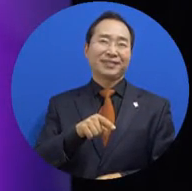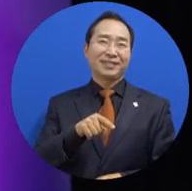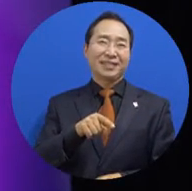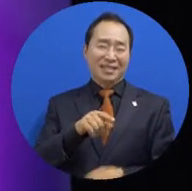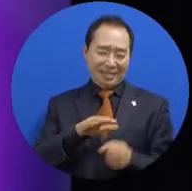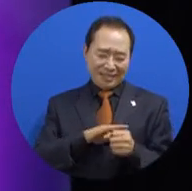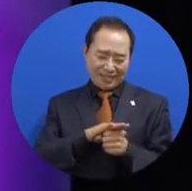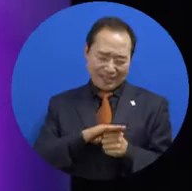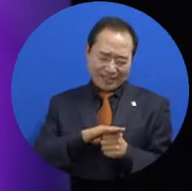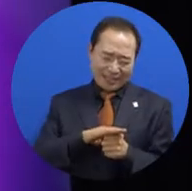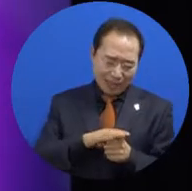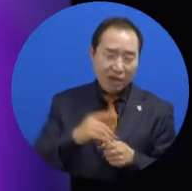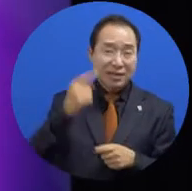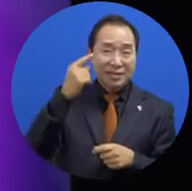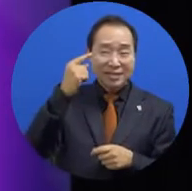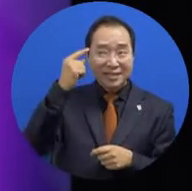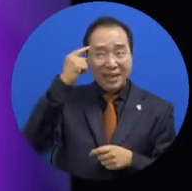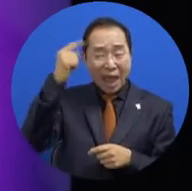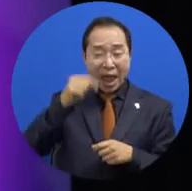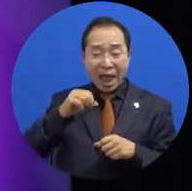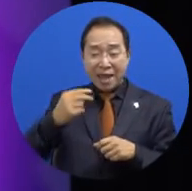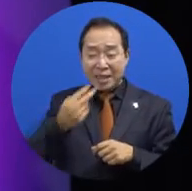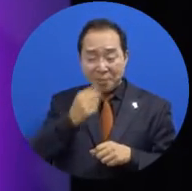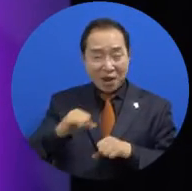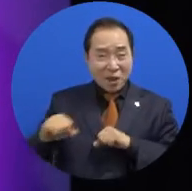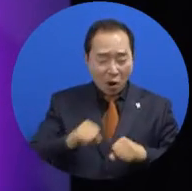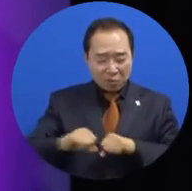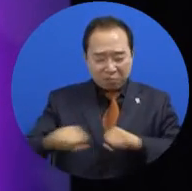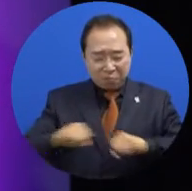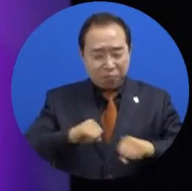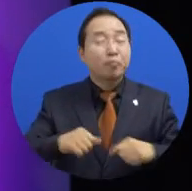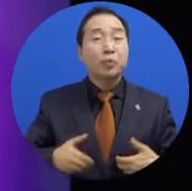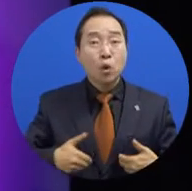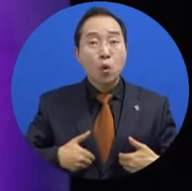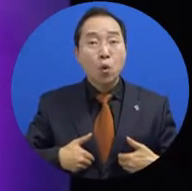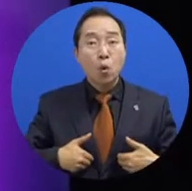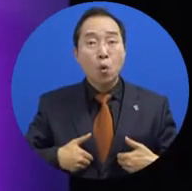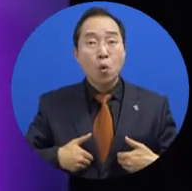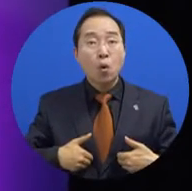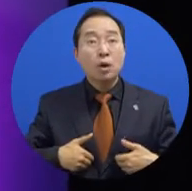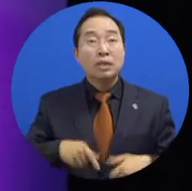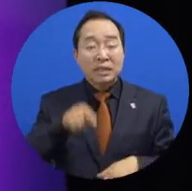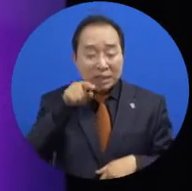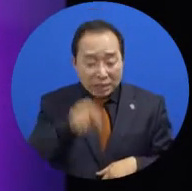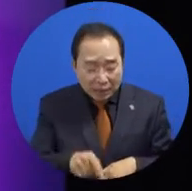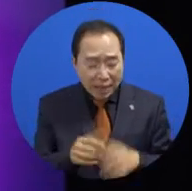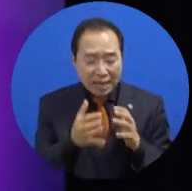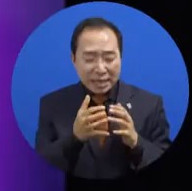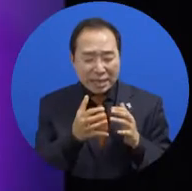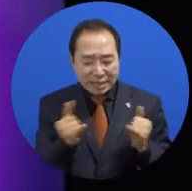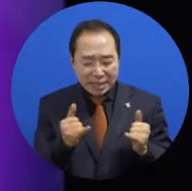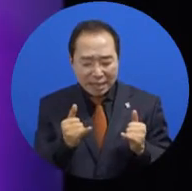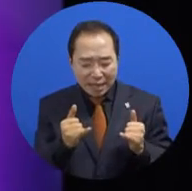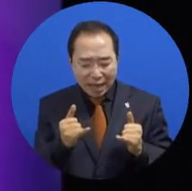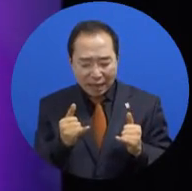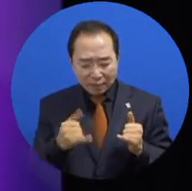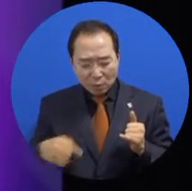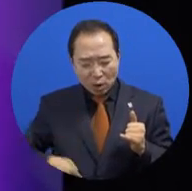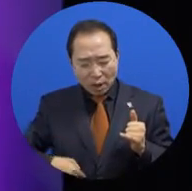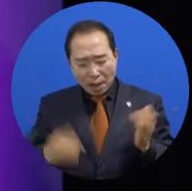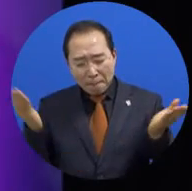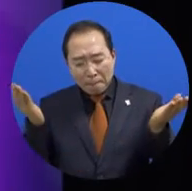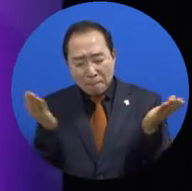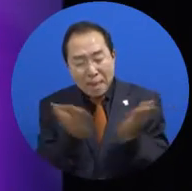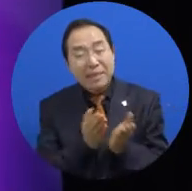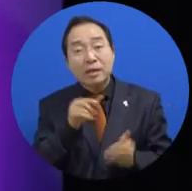에로스적인 이 생명력을 활발하게 움직여야 되는데 이것이 가장 인간 본성하고